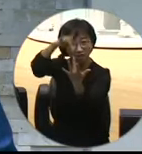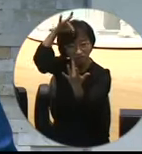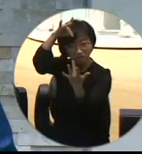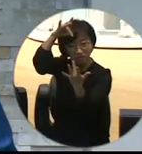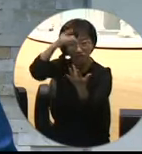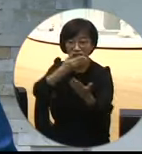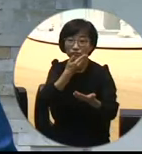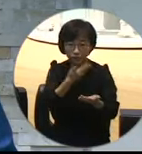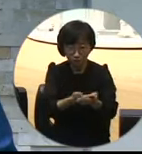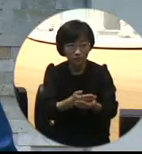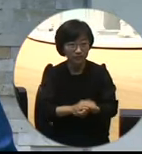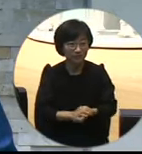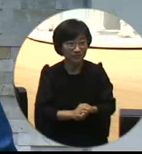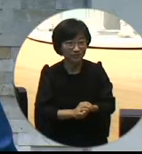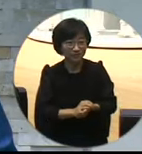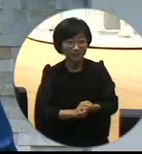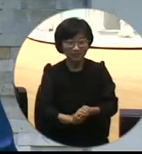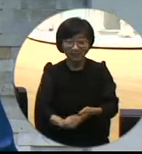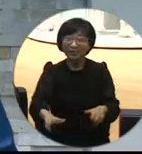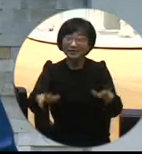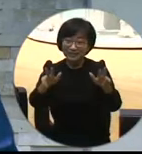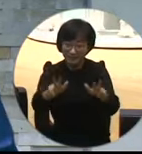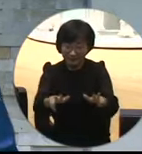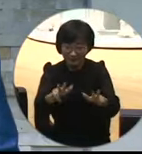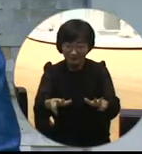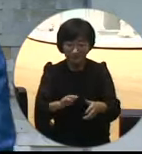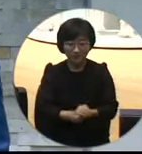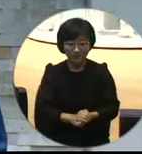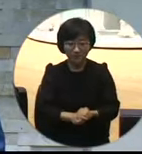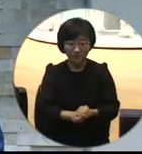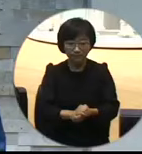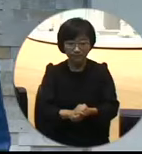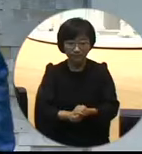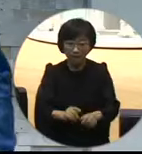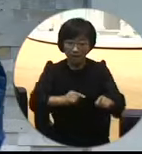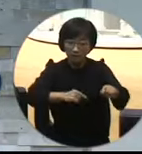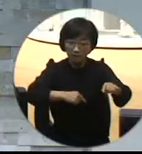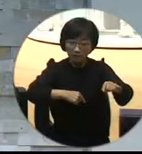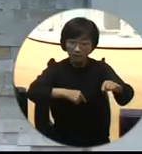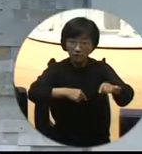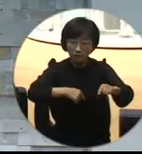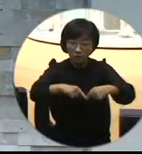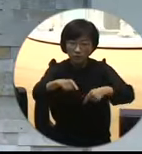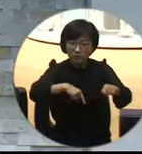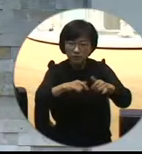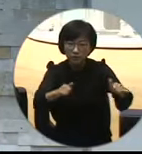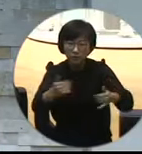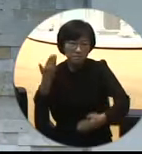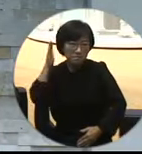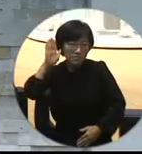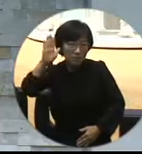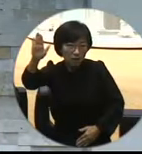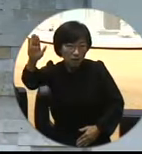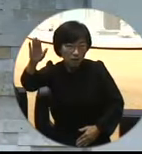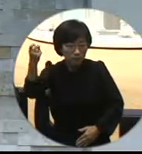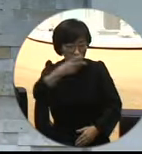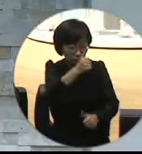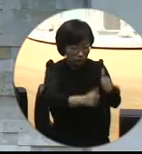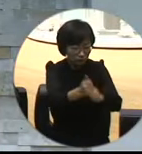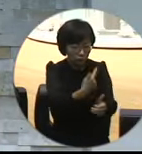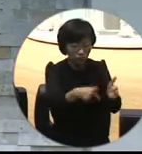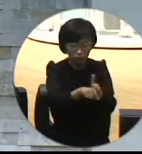지금 중요한 것이요. 정치인들은 국가적 미래와 후대를 위한 선택을 해야 됩니다.